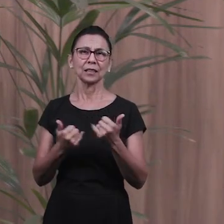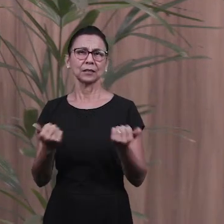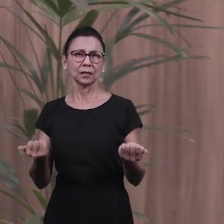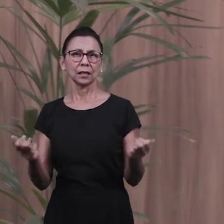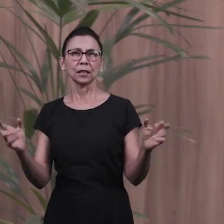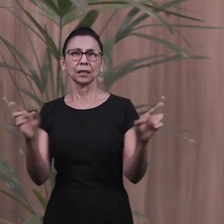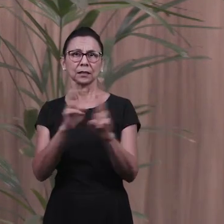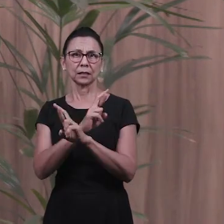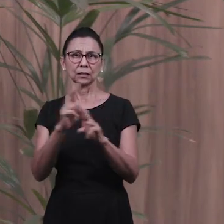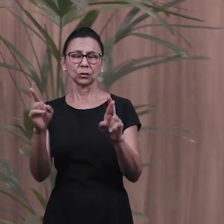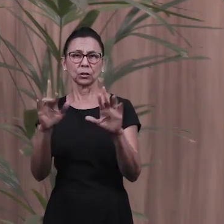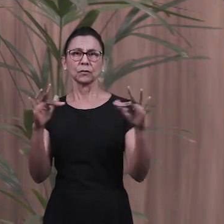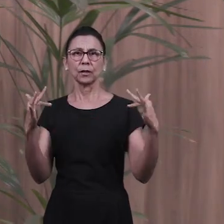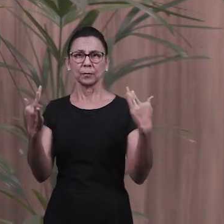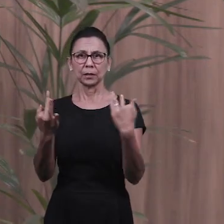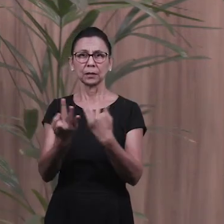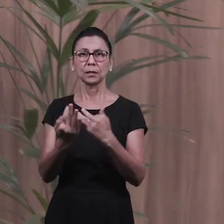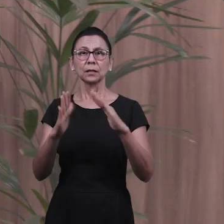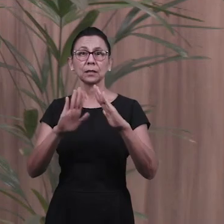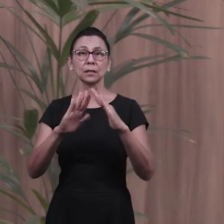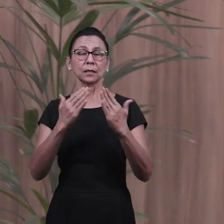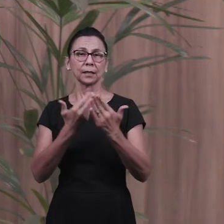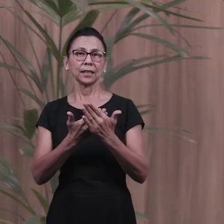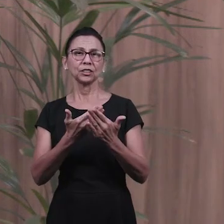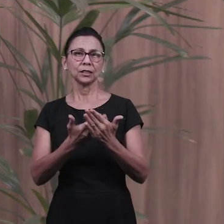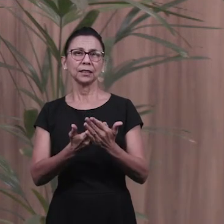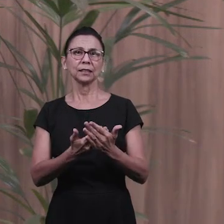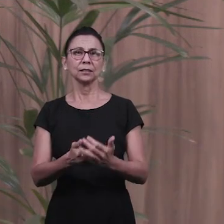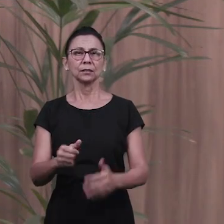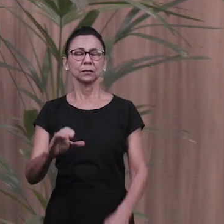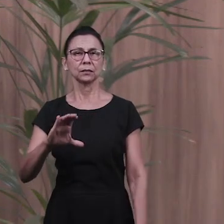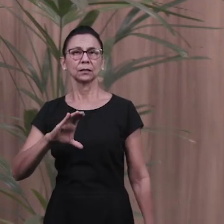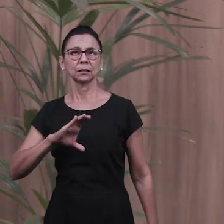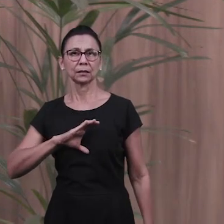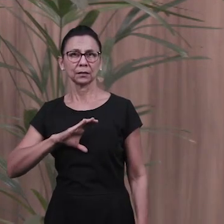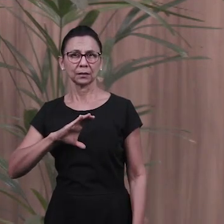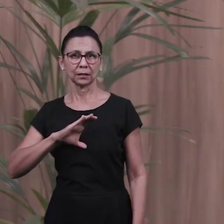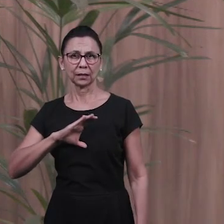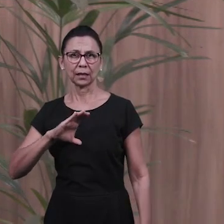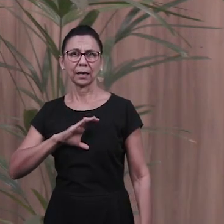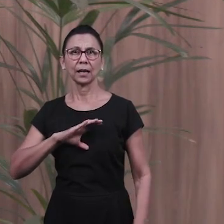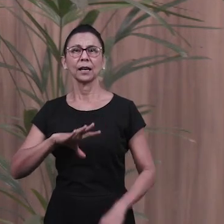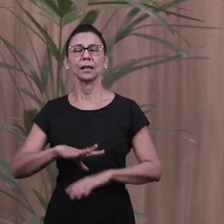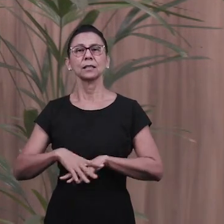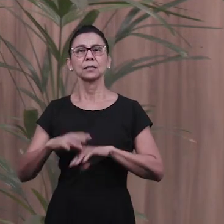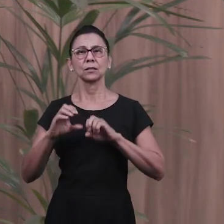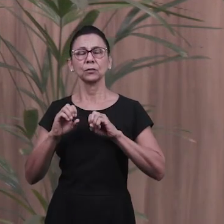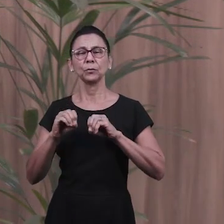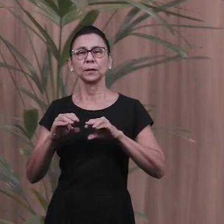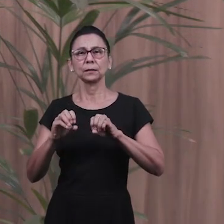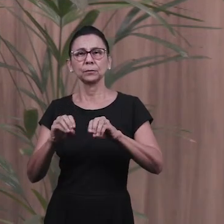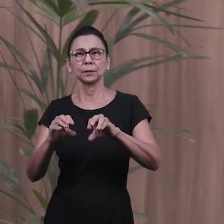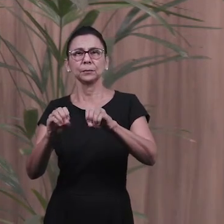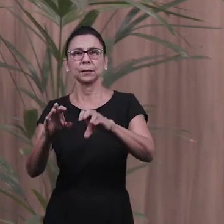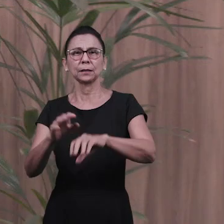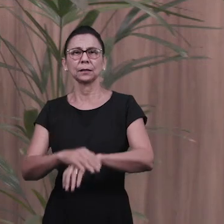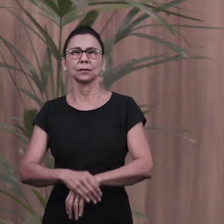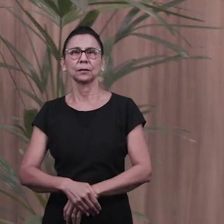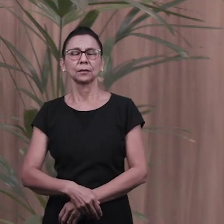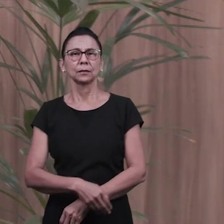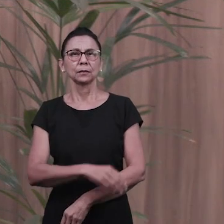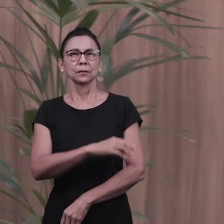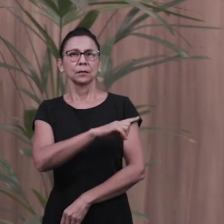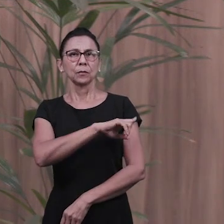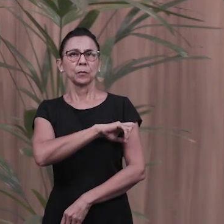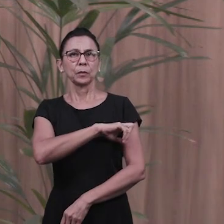jeux, fruits, de le rapport de la famille, l'activité des études dans l'enseignement fondamental, qui représente